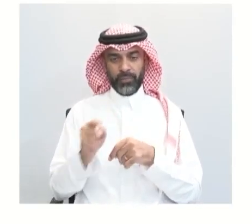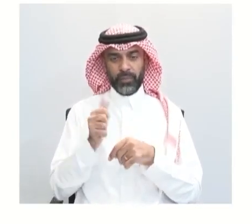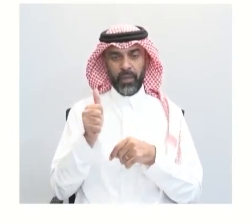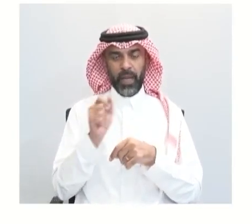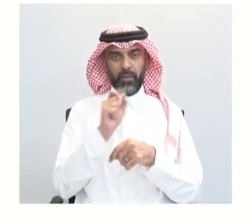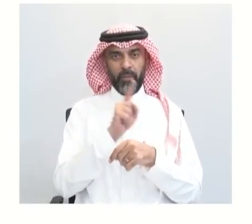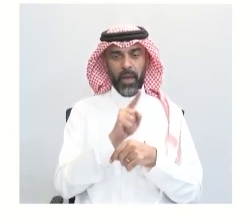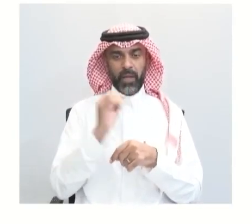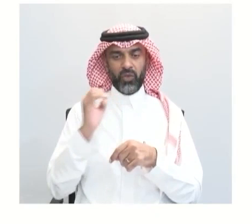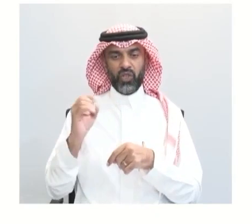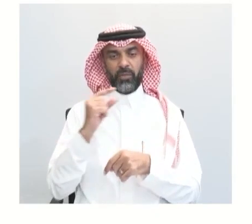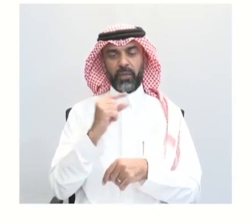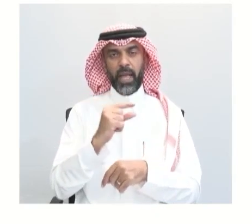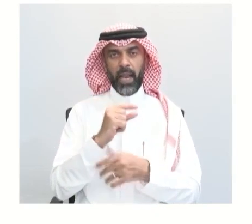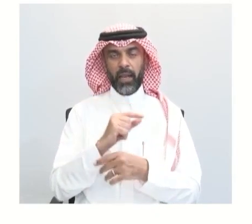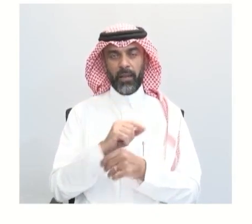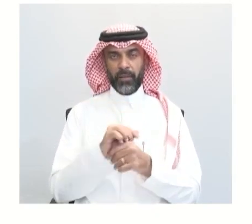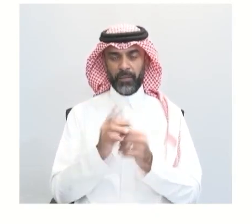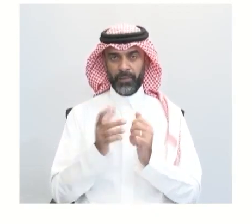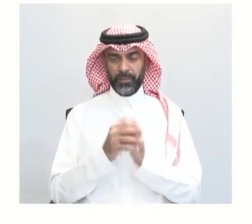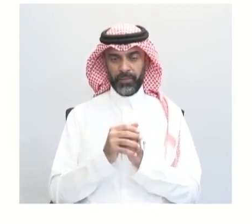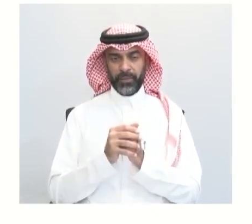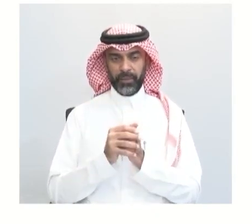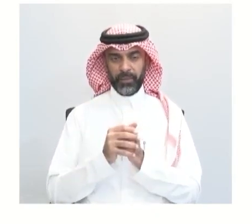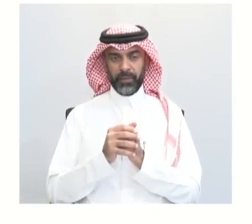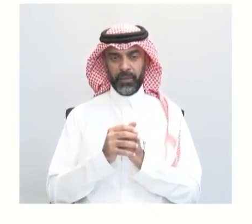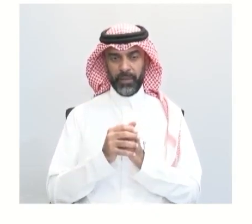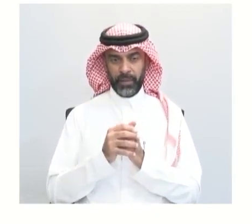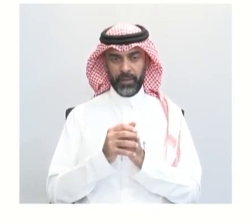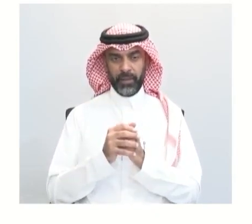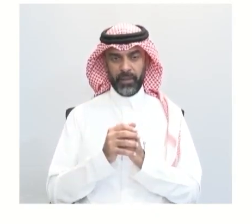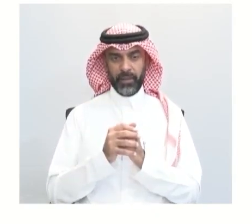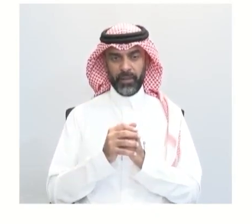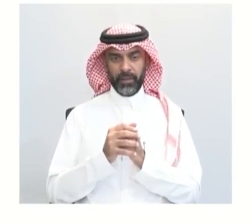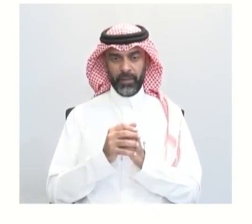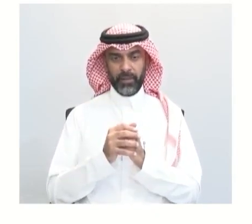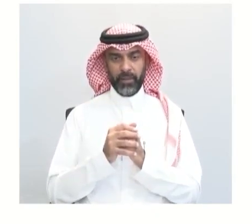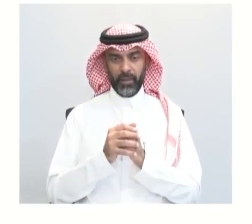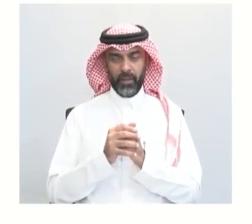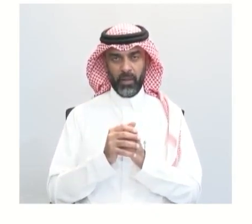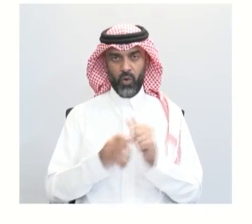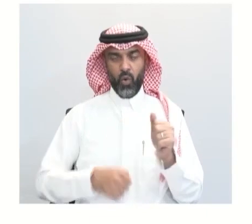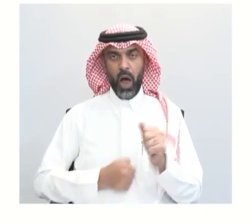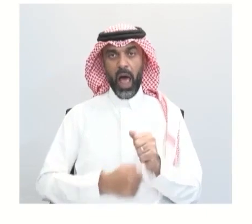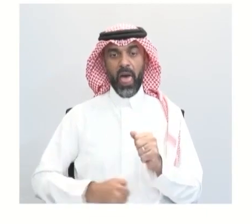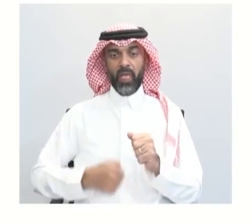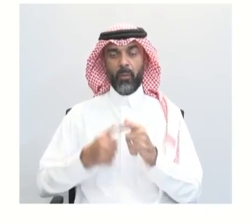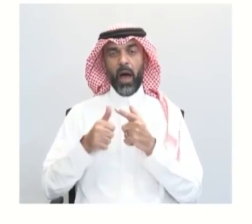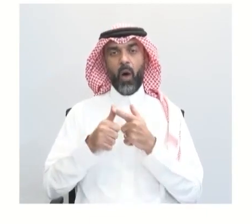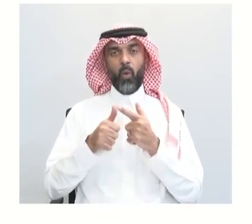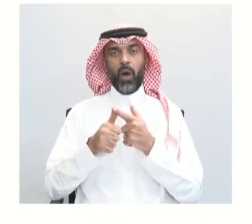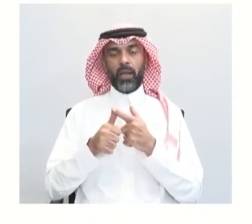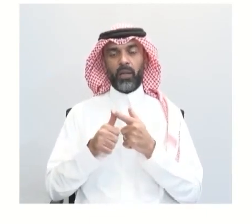الببسين ام التربسين ام الجلايكوجين اذا عندما نتكلم عن هضم اولي ويحدث للكربوهيدرات